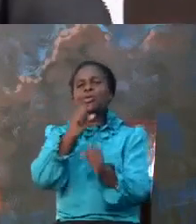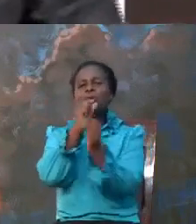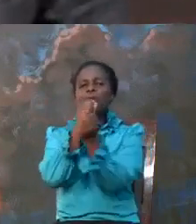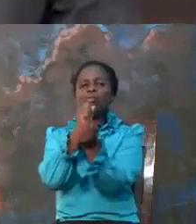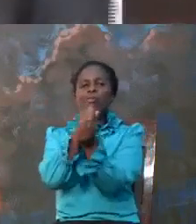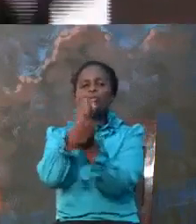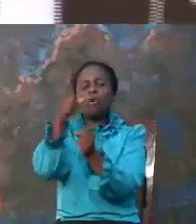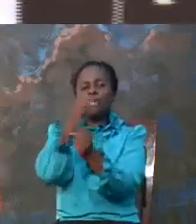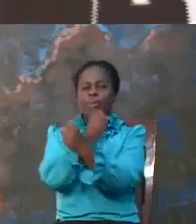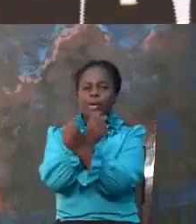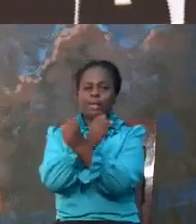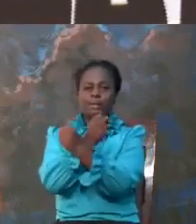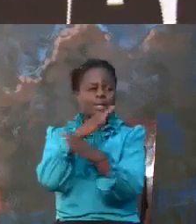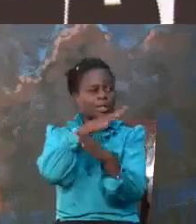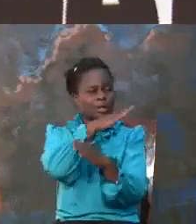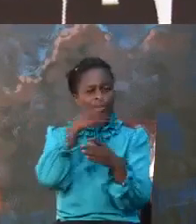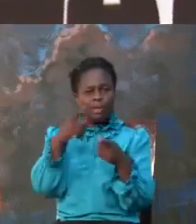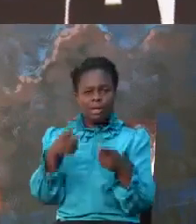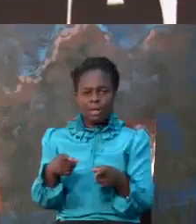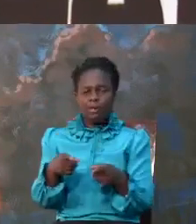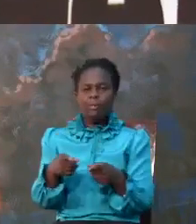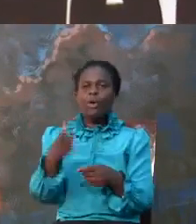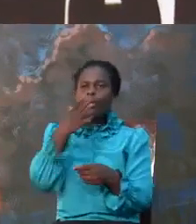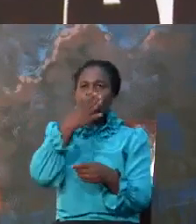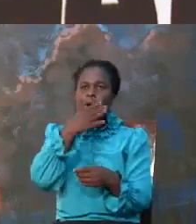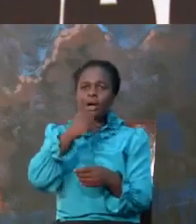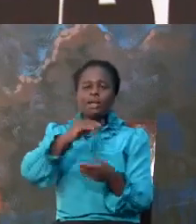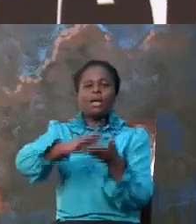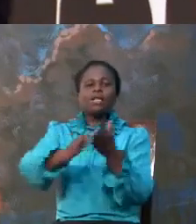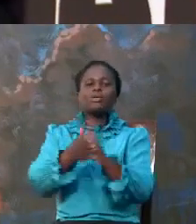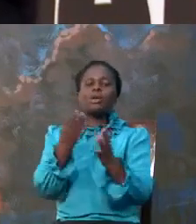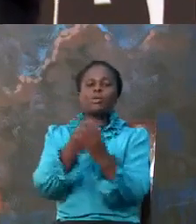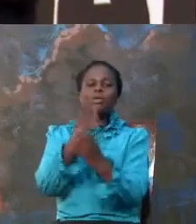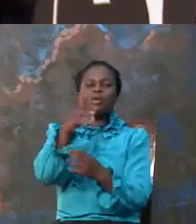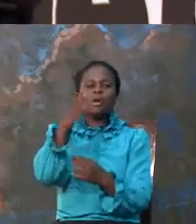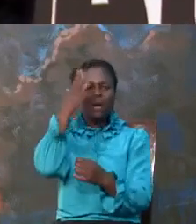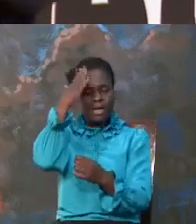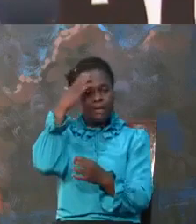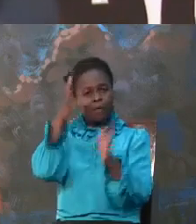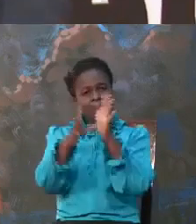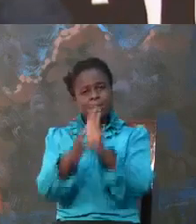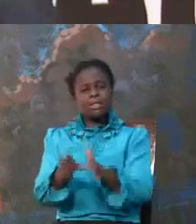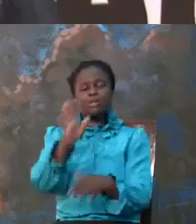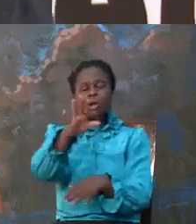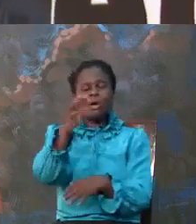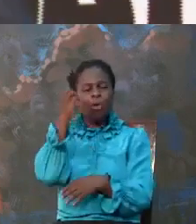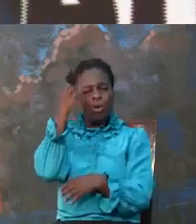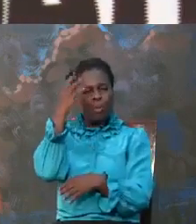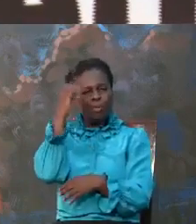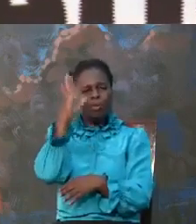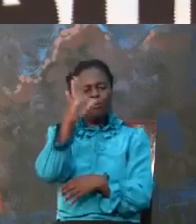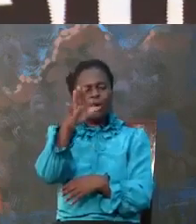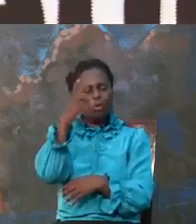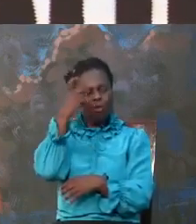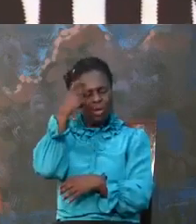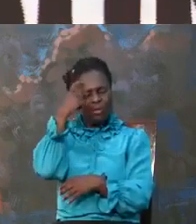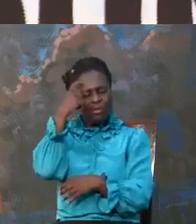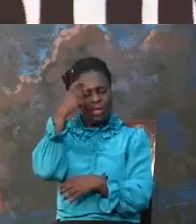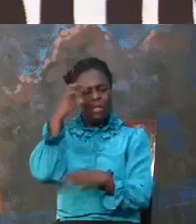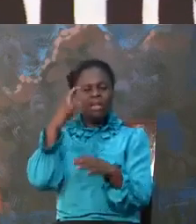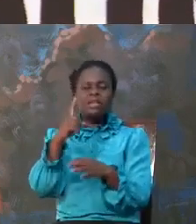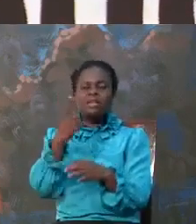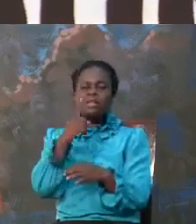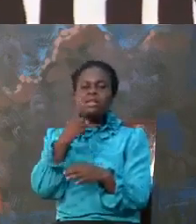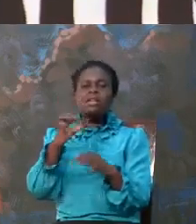uko gerezani, jioni ya leo Bwana anachukuana nawe. Anajua mateso, anajua maumivu, anajua unafikiria juu ya familia